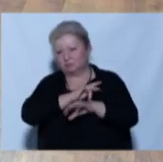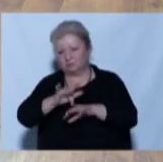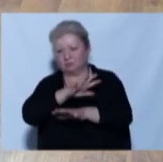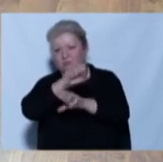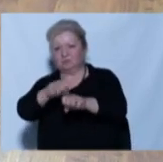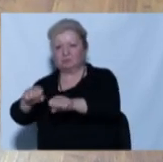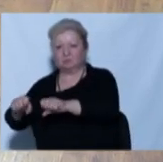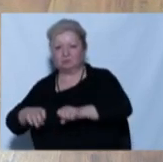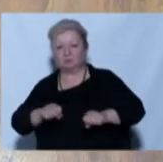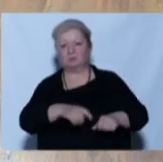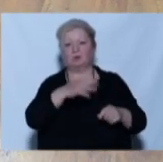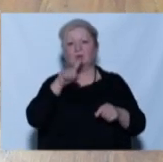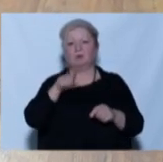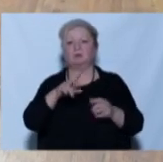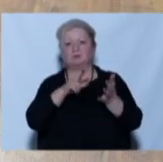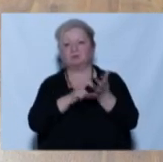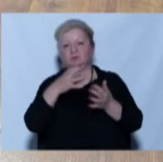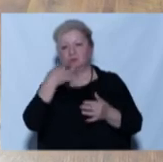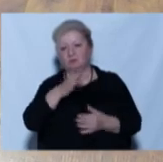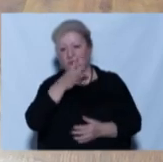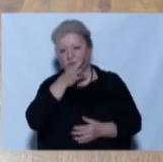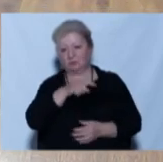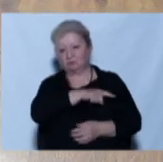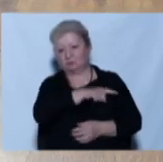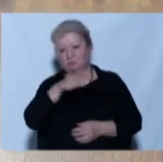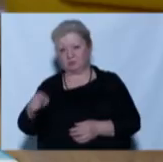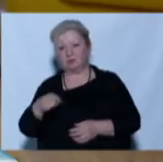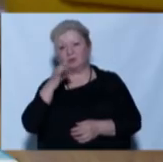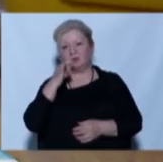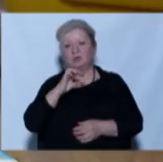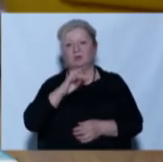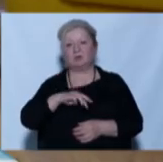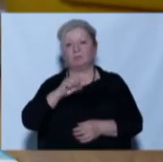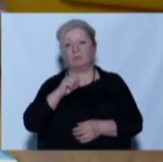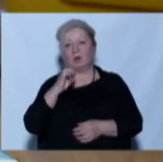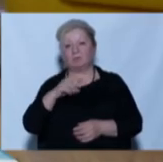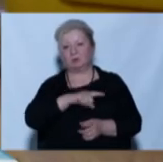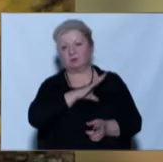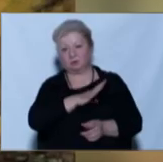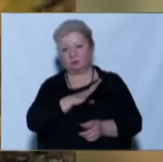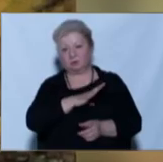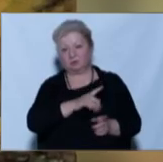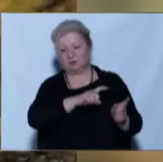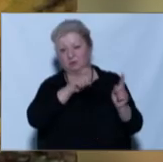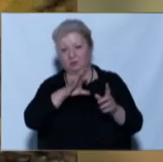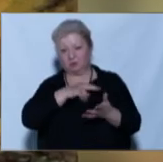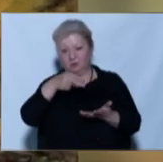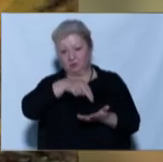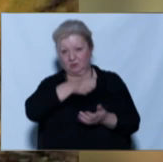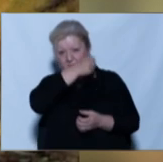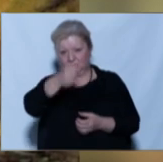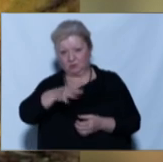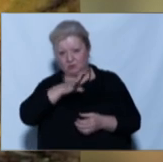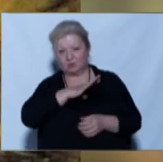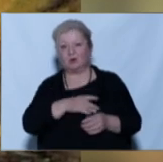ჩეჩნეთში გადასულიყო. 1840 წელს ის ჩეჩნეთისა და დაღესტნის იმამი გახდა, ერთიანი იმამი გახდა, რამაც მისი ბრძოლა რუსეთის